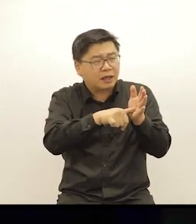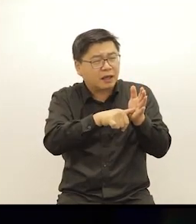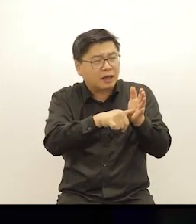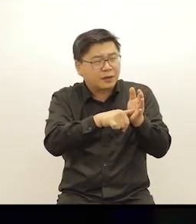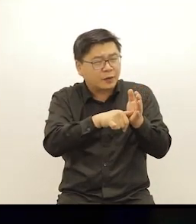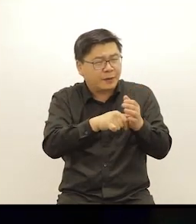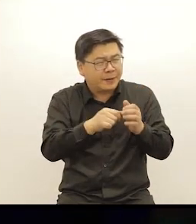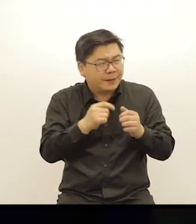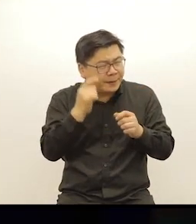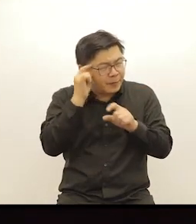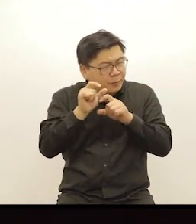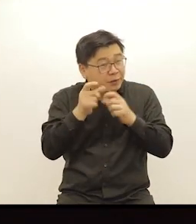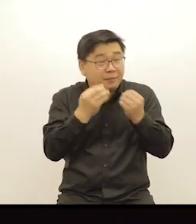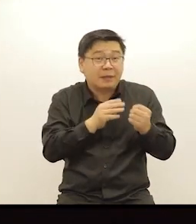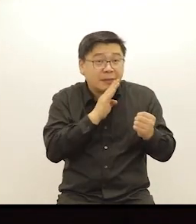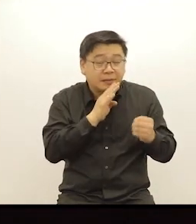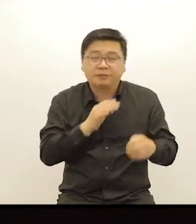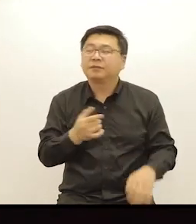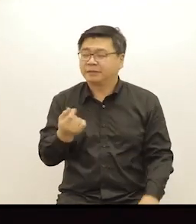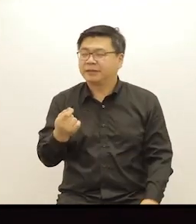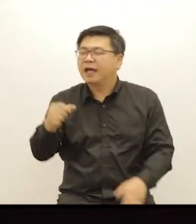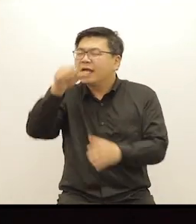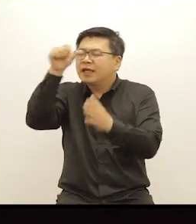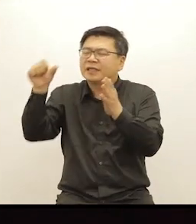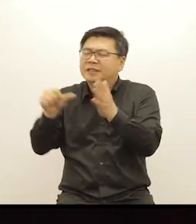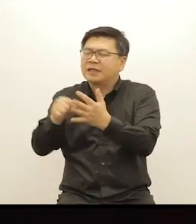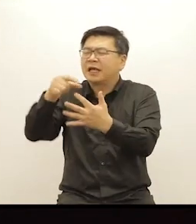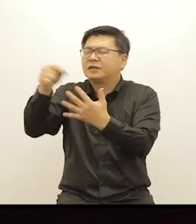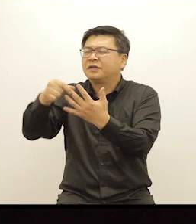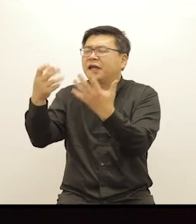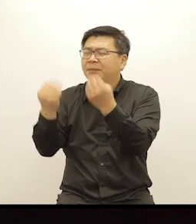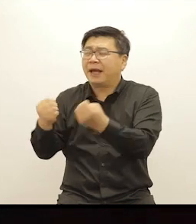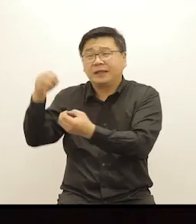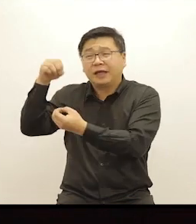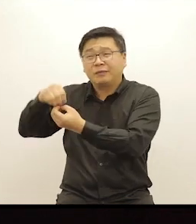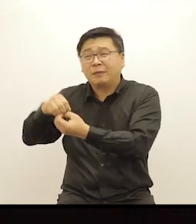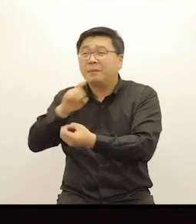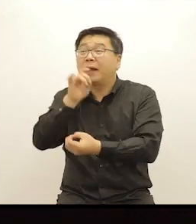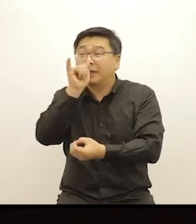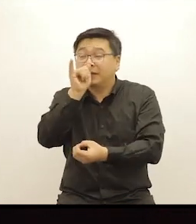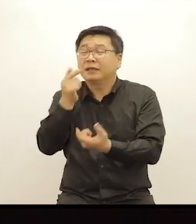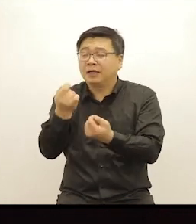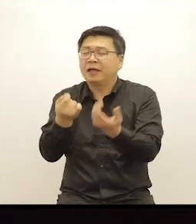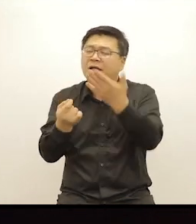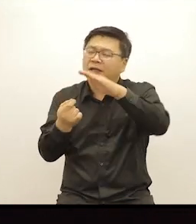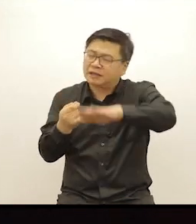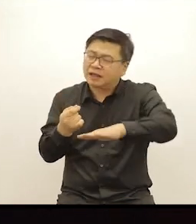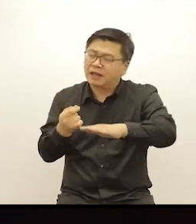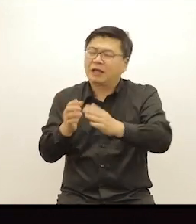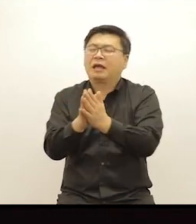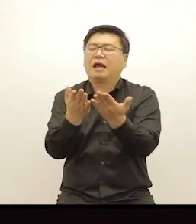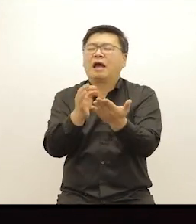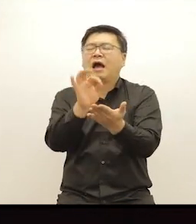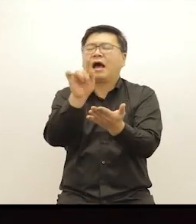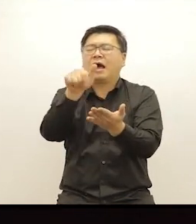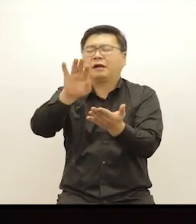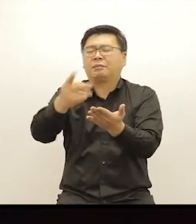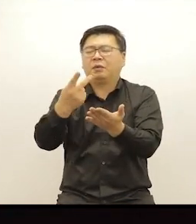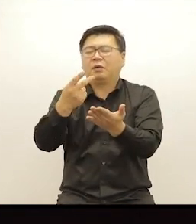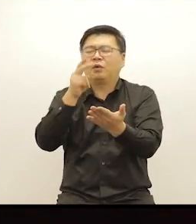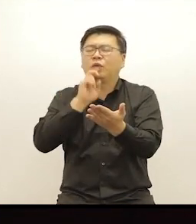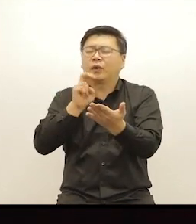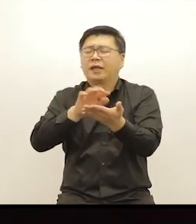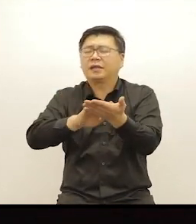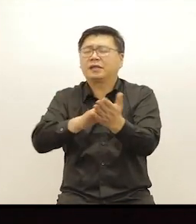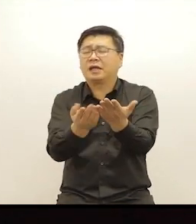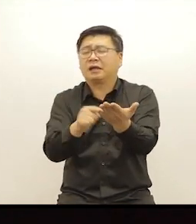없는 거네요. 예, 그 인생이 선택이라고 하잖아요. 네. 근데 이제 악보 읽는 게 좀 읽고